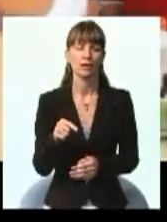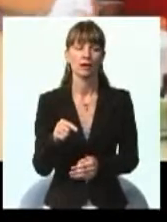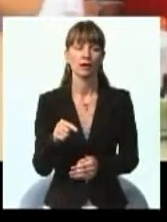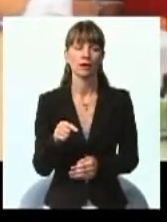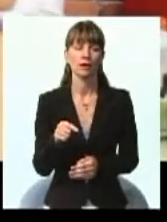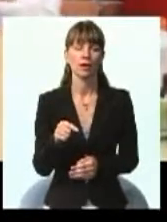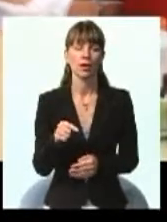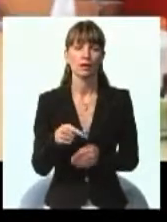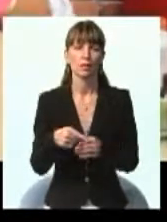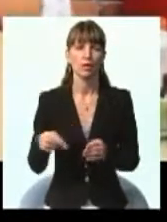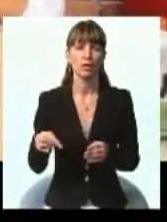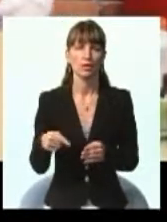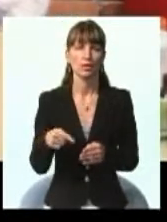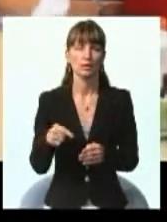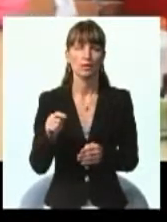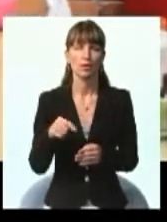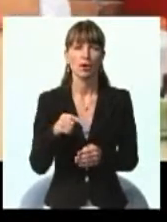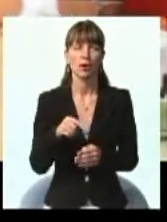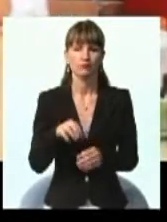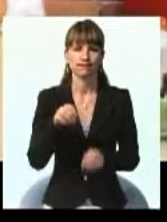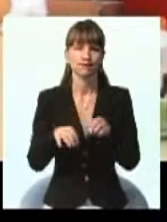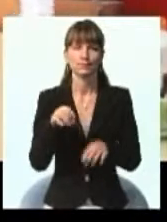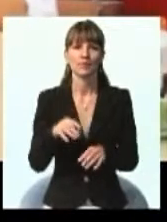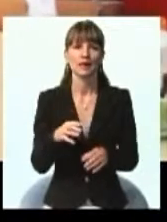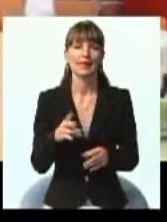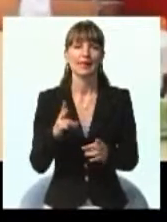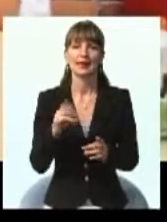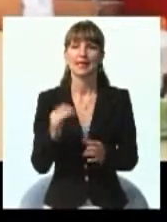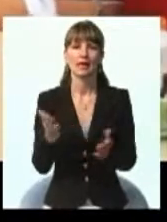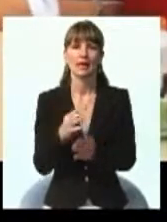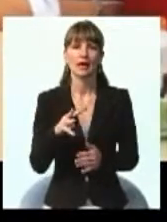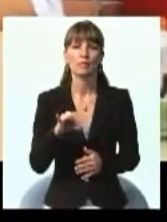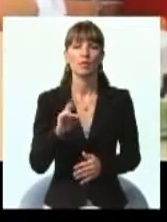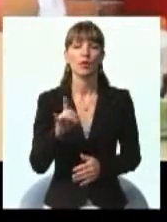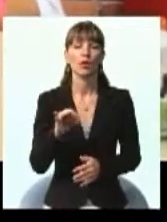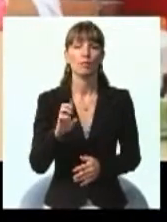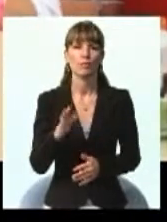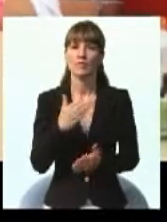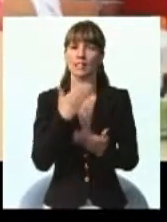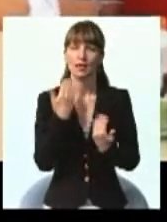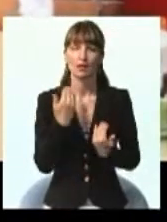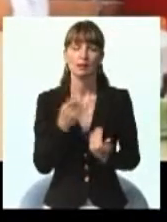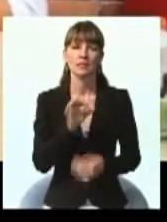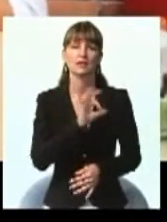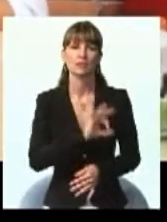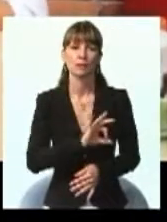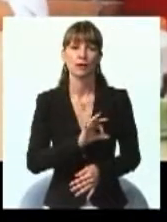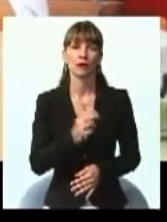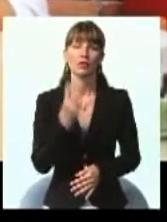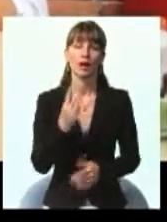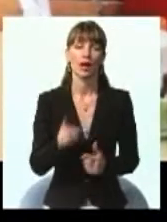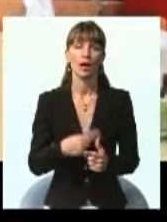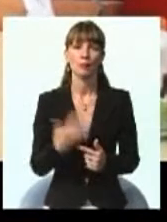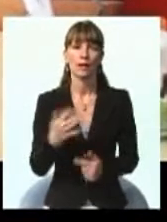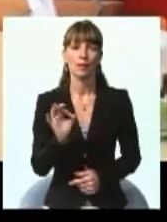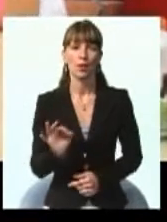поріз капнути, то вона пошипіла, і там ніяких мікробів нема. Але в медицині використовується 3 або